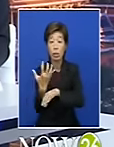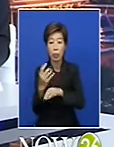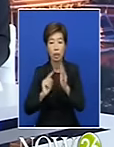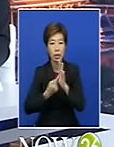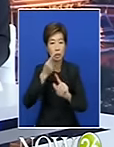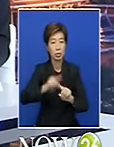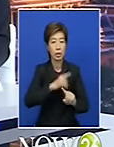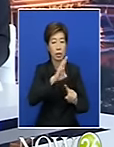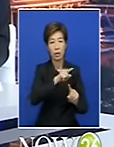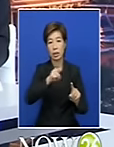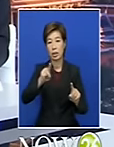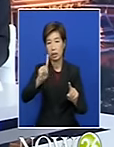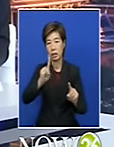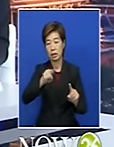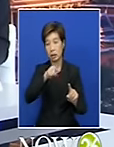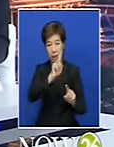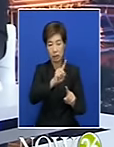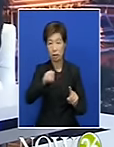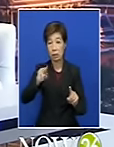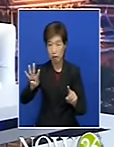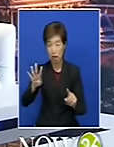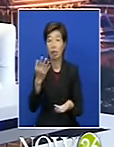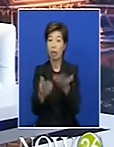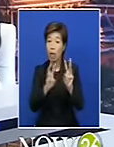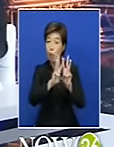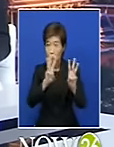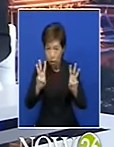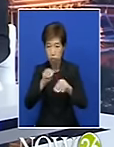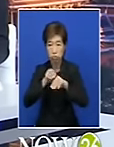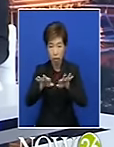ที่1ถึง4กรกฎาคมนี้ทางเว็บไซต์รวมถึงเผยแพร่ผ่านทาง YouTube ด้วยครับ